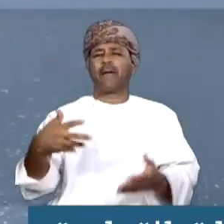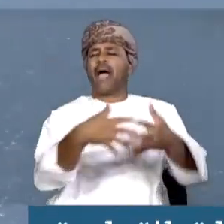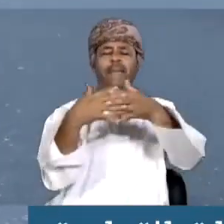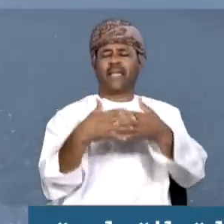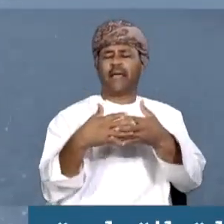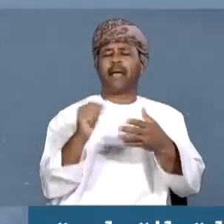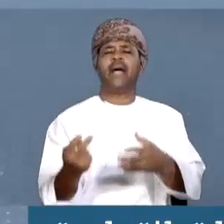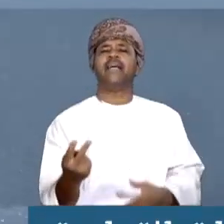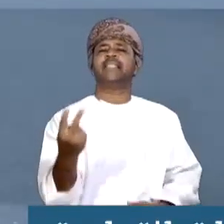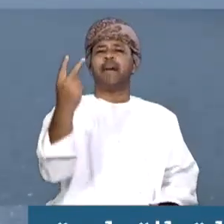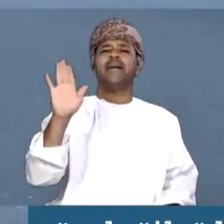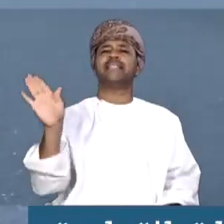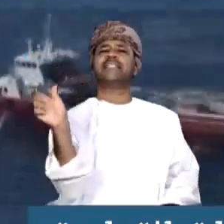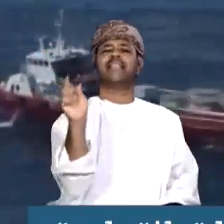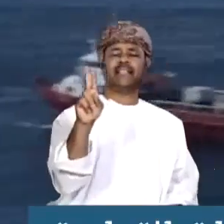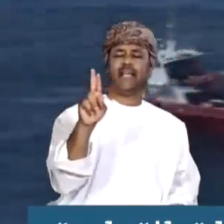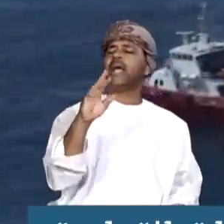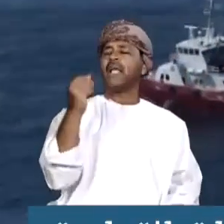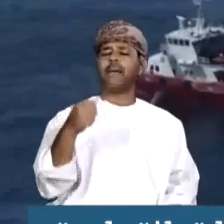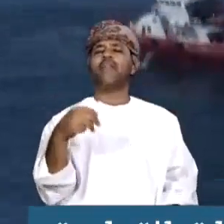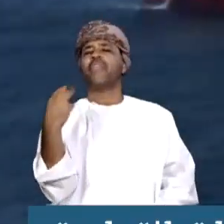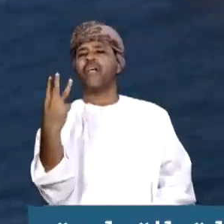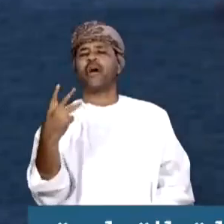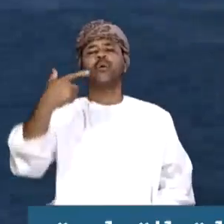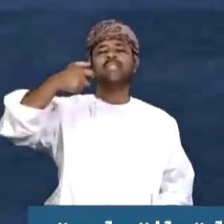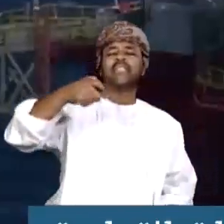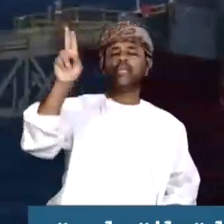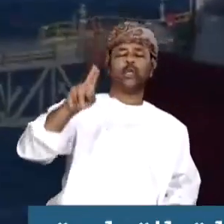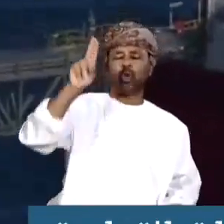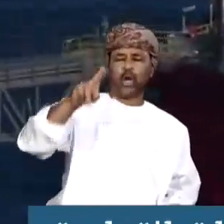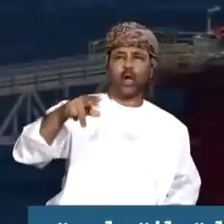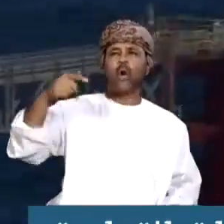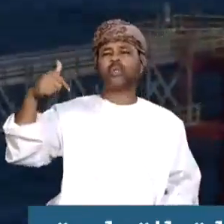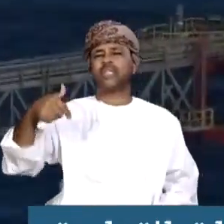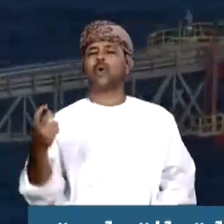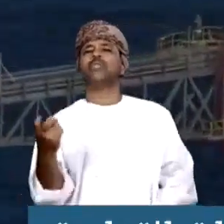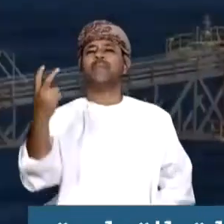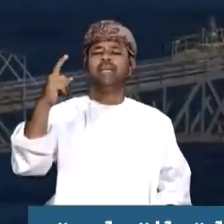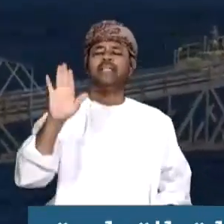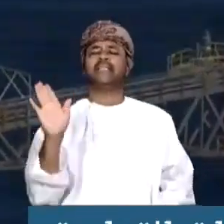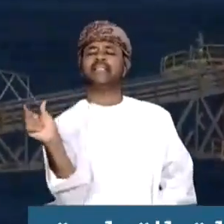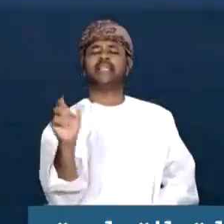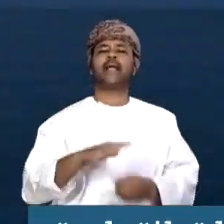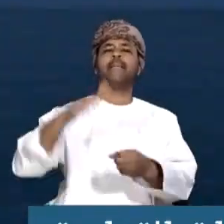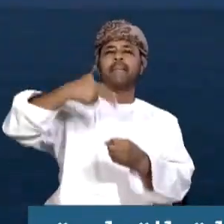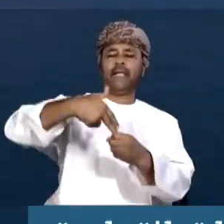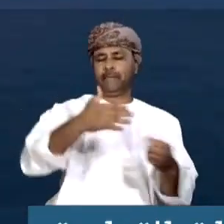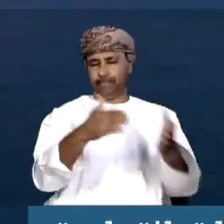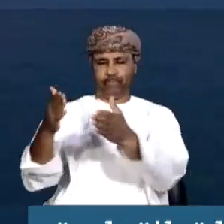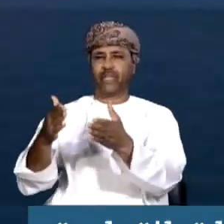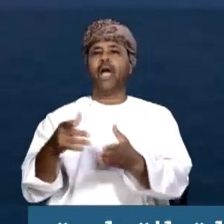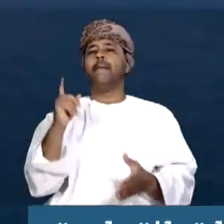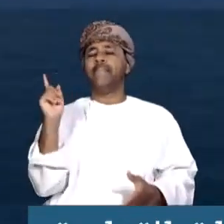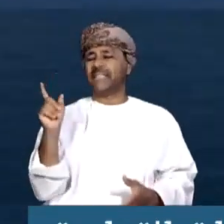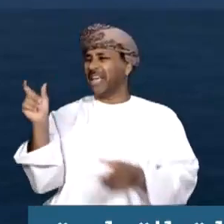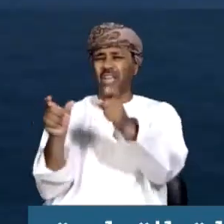الأمريكي 7 سنتات مسجلة 63 دولارا و76 سنتا للبرميل. وقال